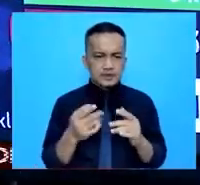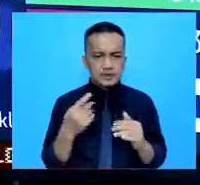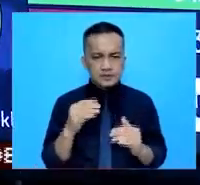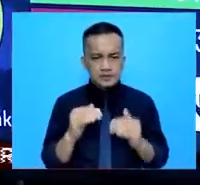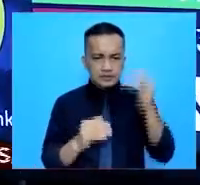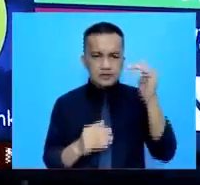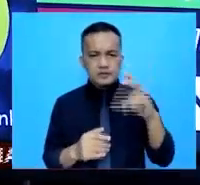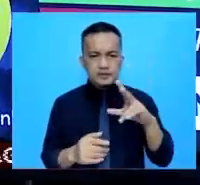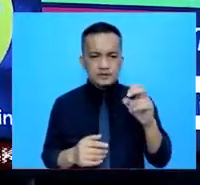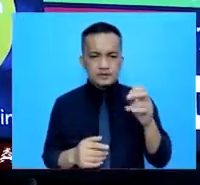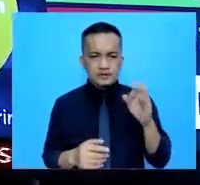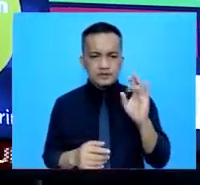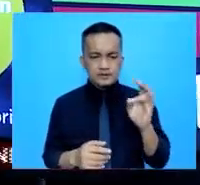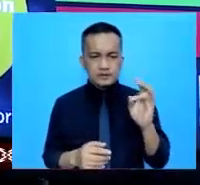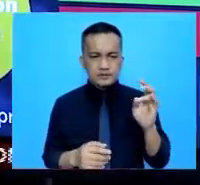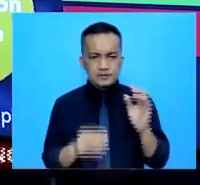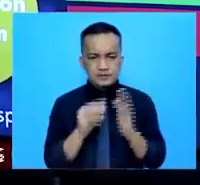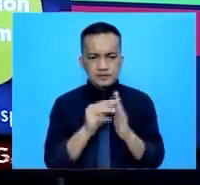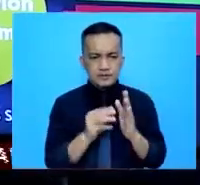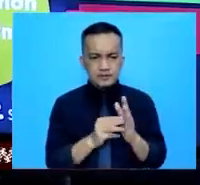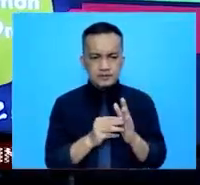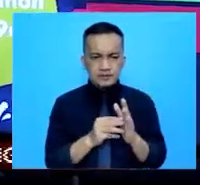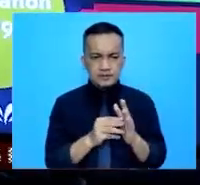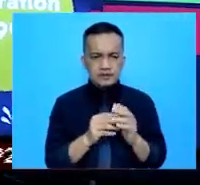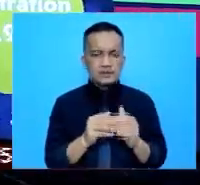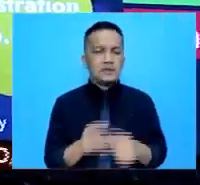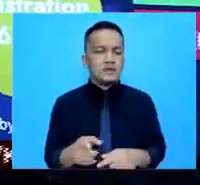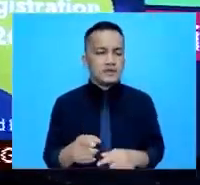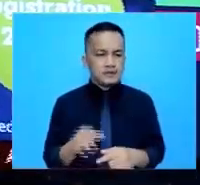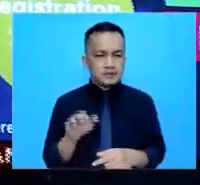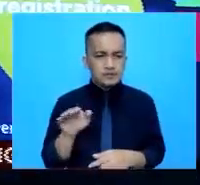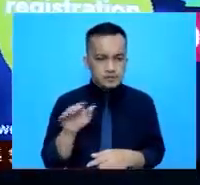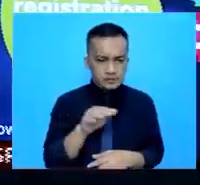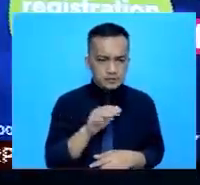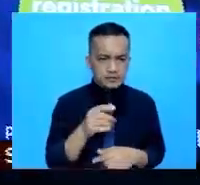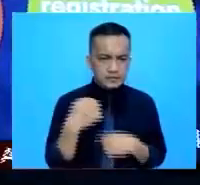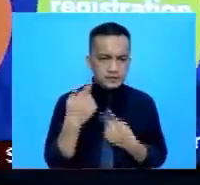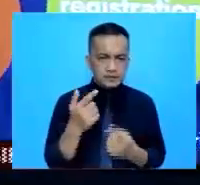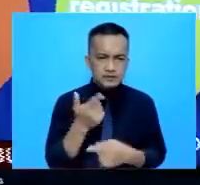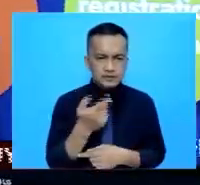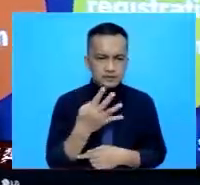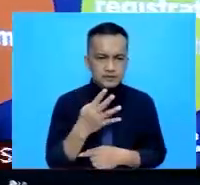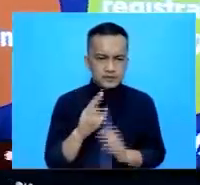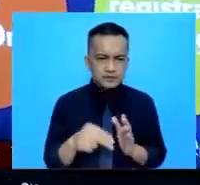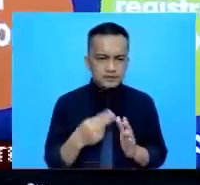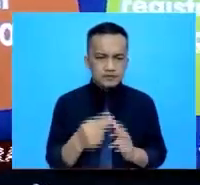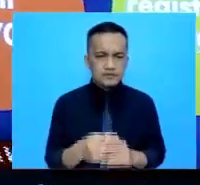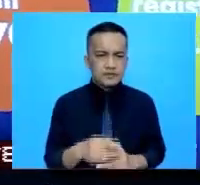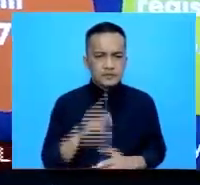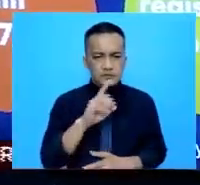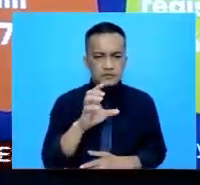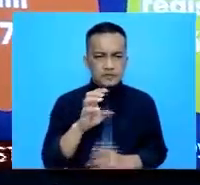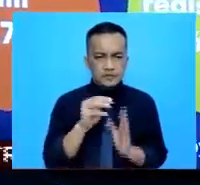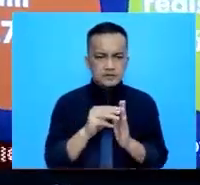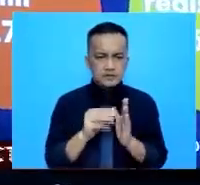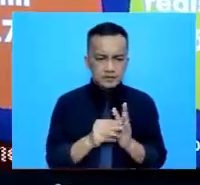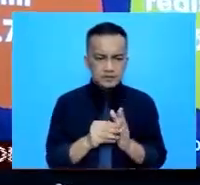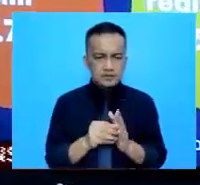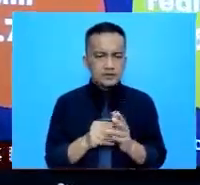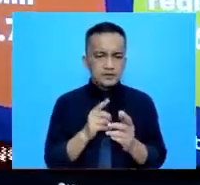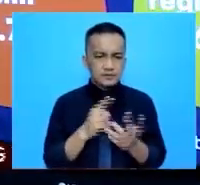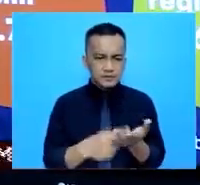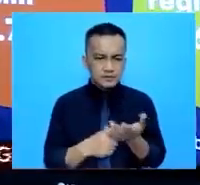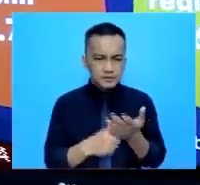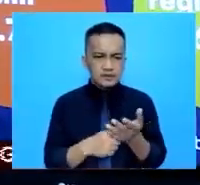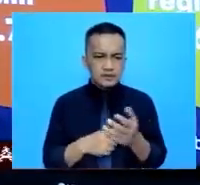370 million overall reach in the past 24 hours din po yan. Mahigit 100 million naman pong pinag-usapan yung sa video